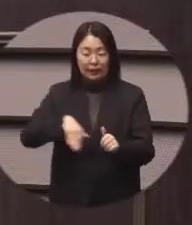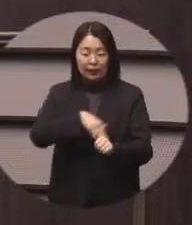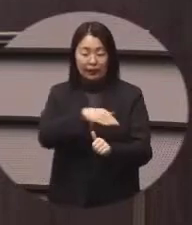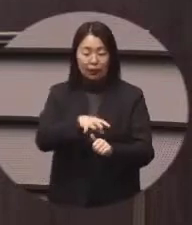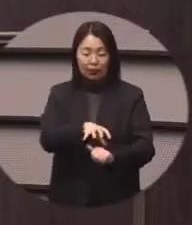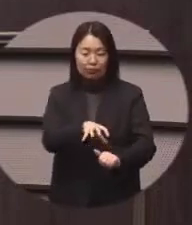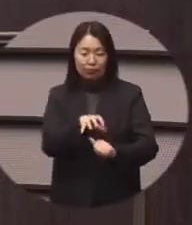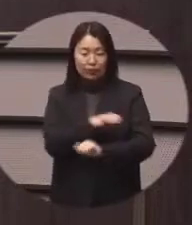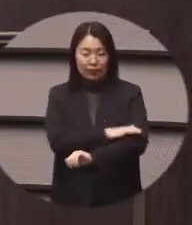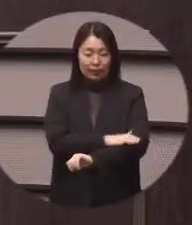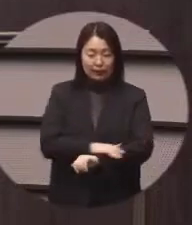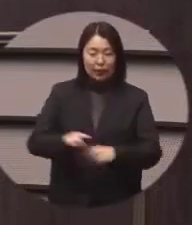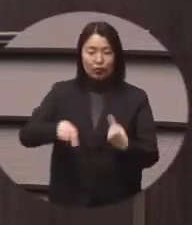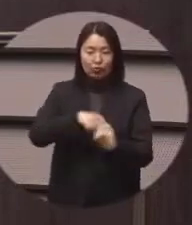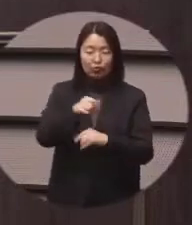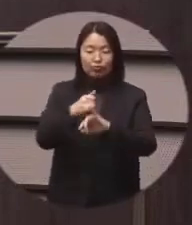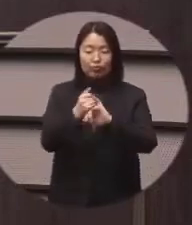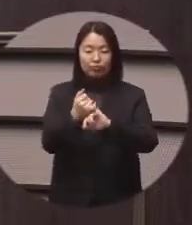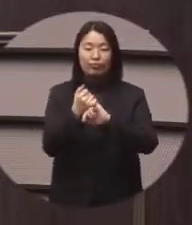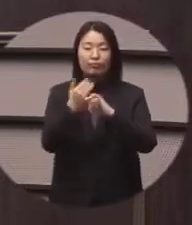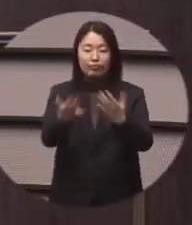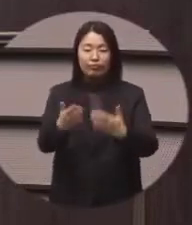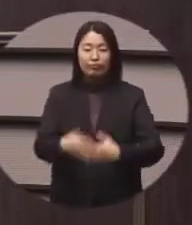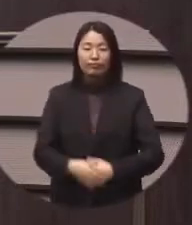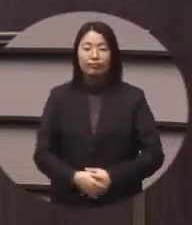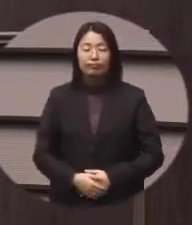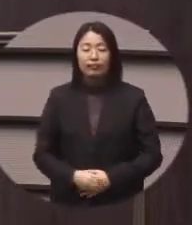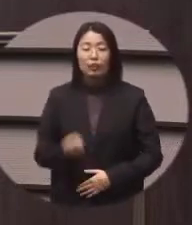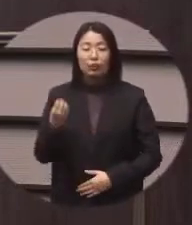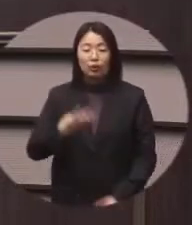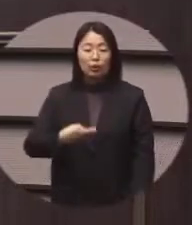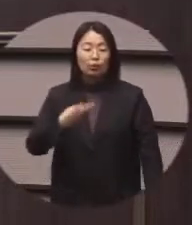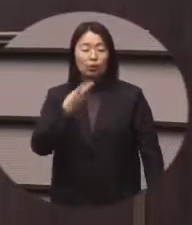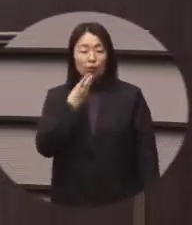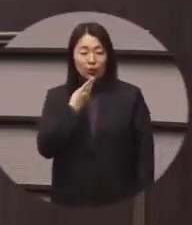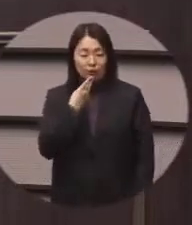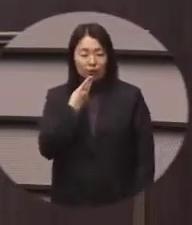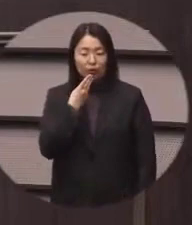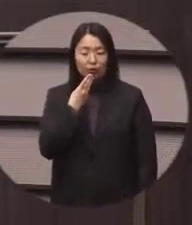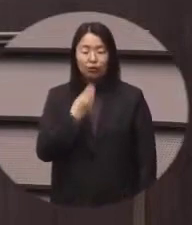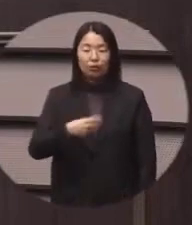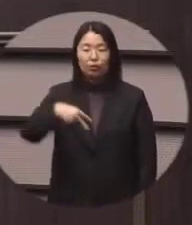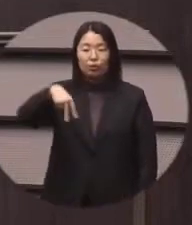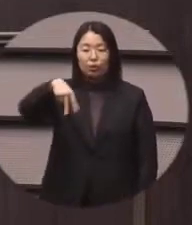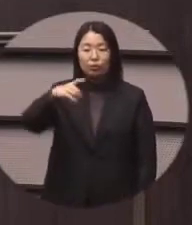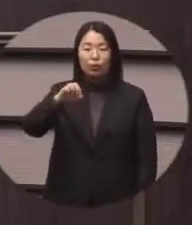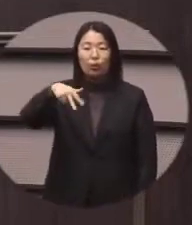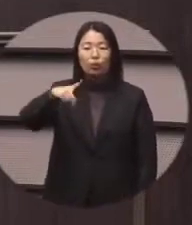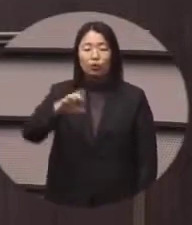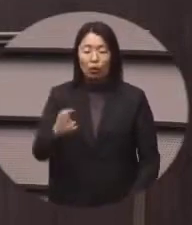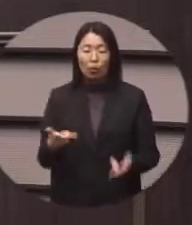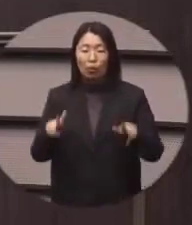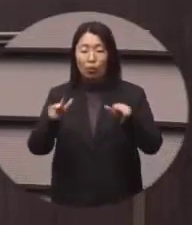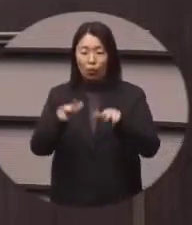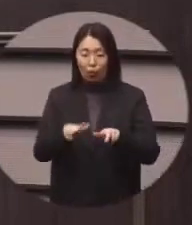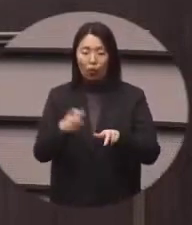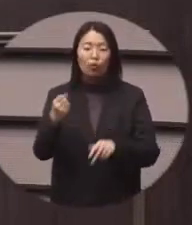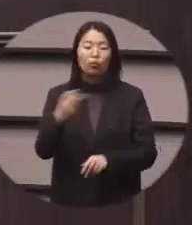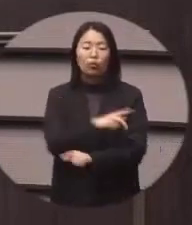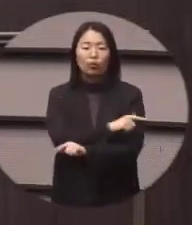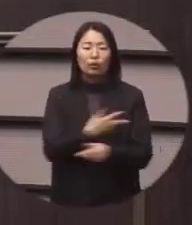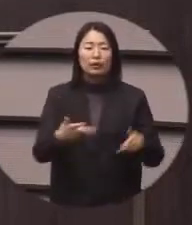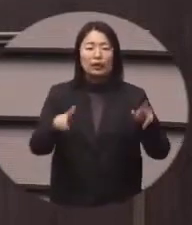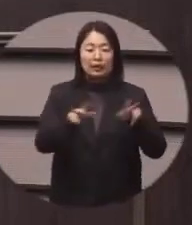시민의 휴식과 여가, 문화 등 다양한 기능을 담은 태촌 자연휴양림, 송정 남근린공원, 허브섬